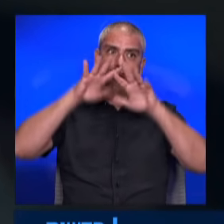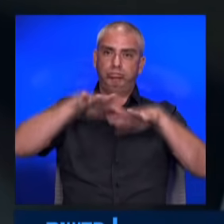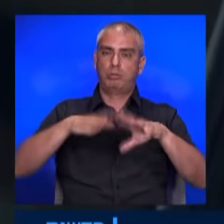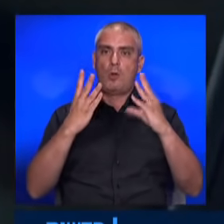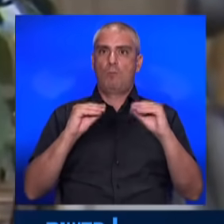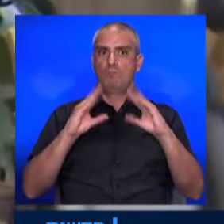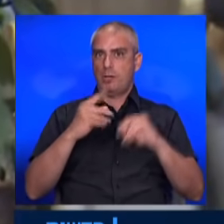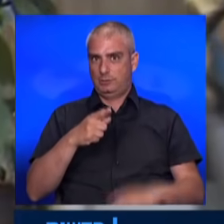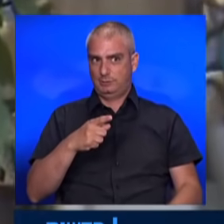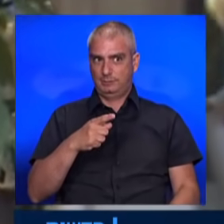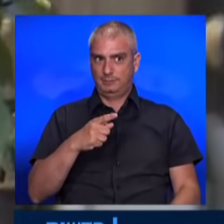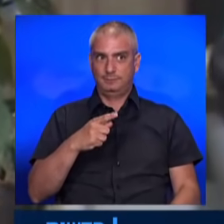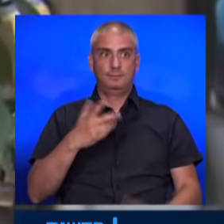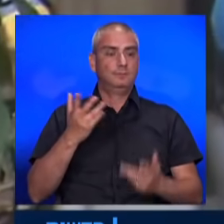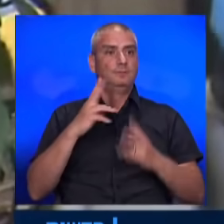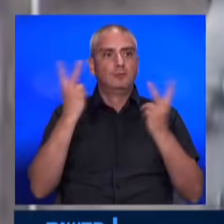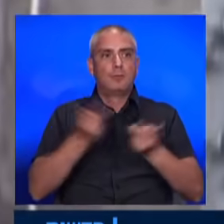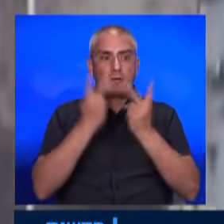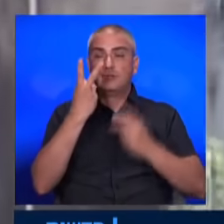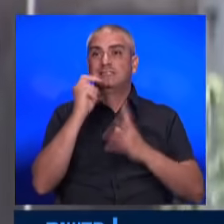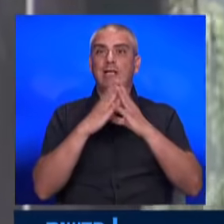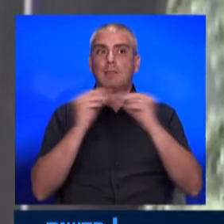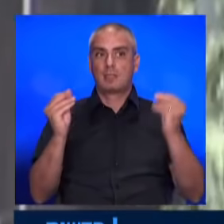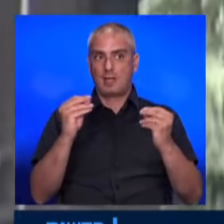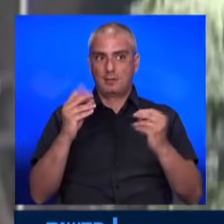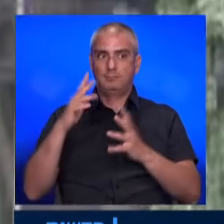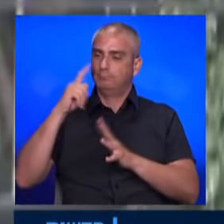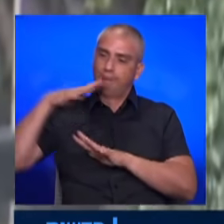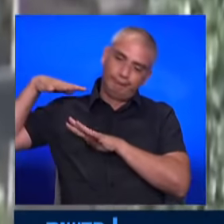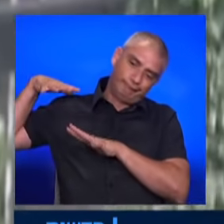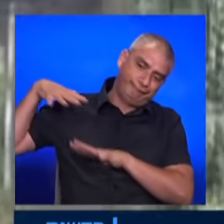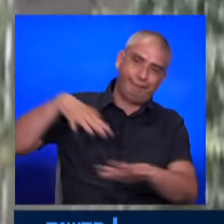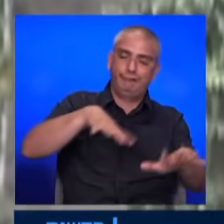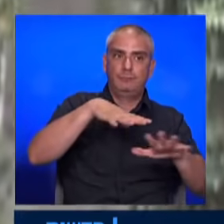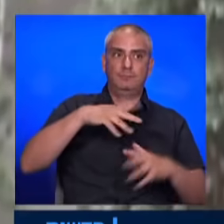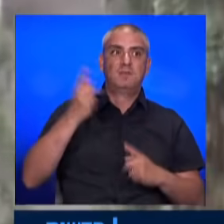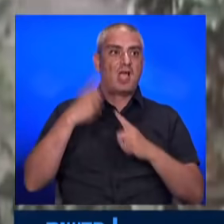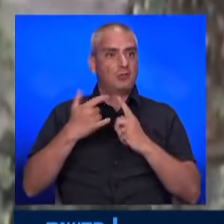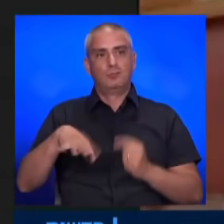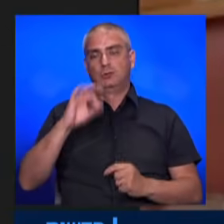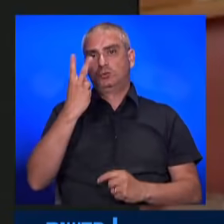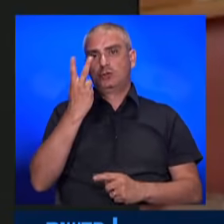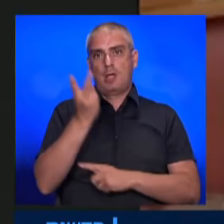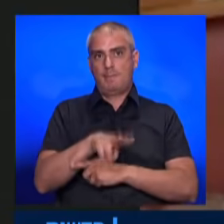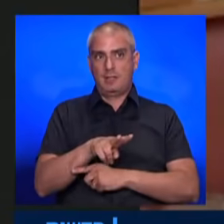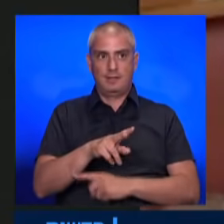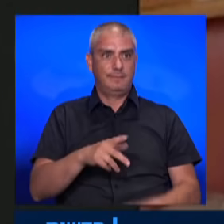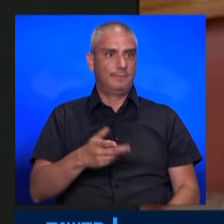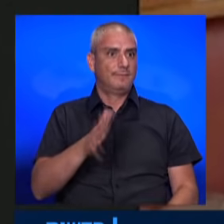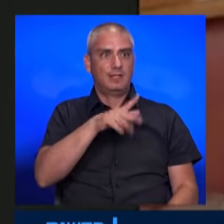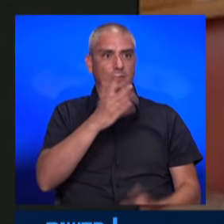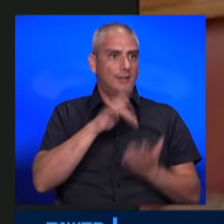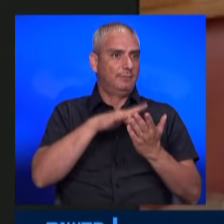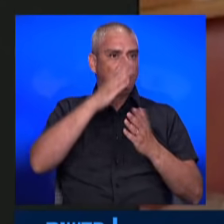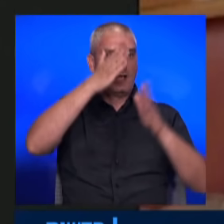another potential mudslide. הרשויות מחפשות אחר 20 נעדרים שנסחפו במפולות. עד כה נקבע מותם של שניים. ימה תו ימה נו איימה